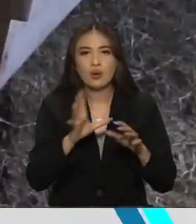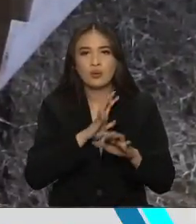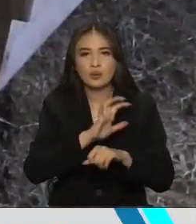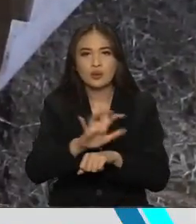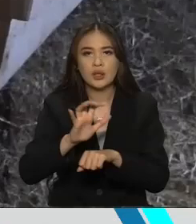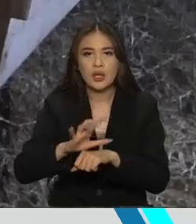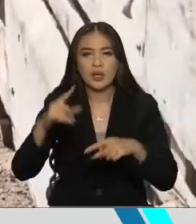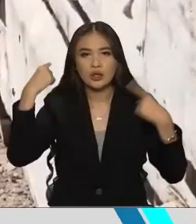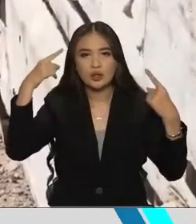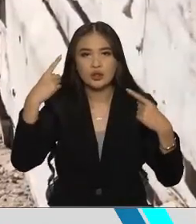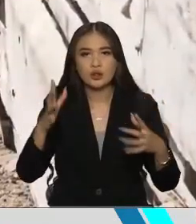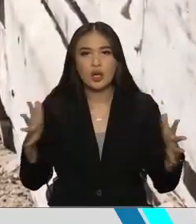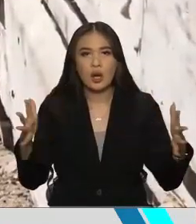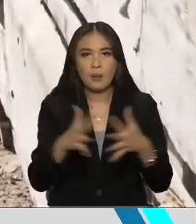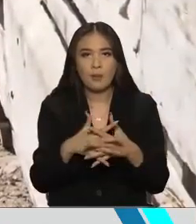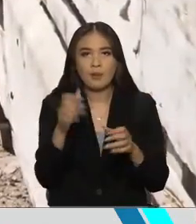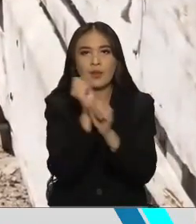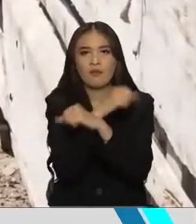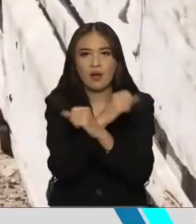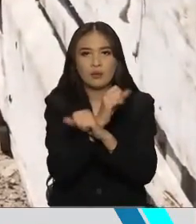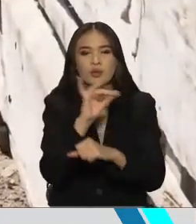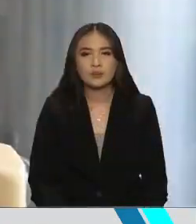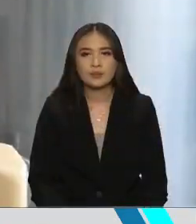Ешкінікіне түйе сүтін қосып, ірімшік жасайды.